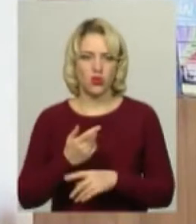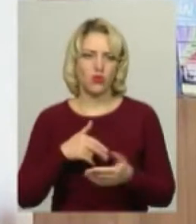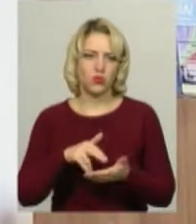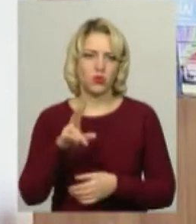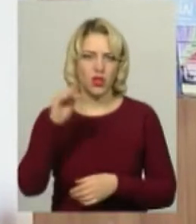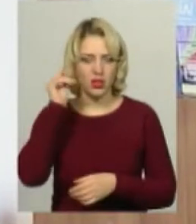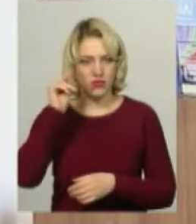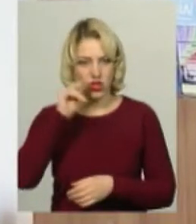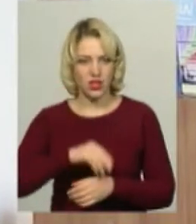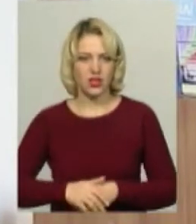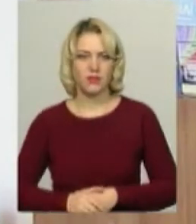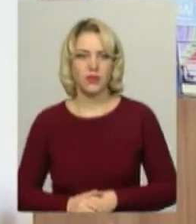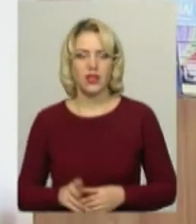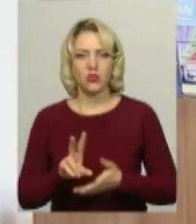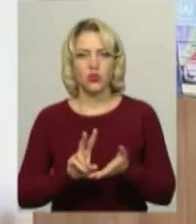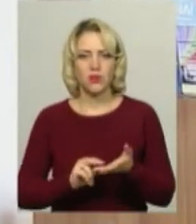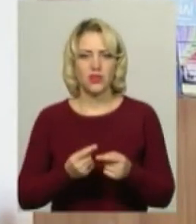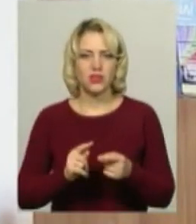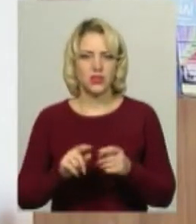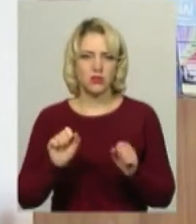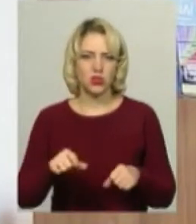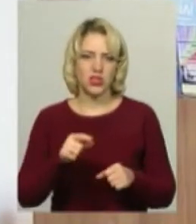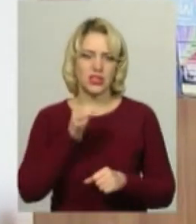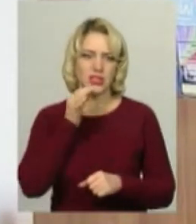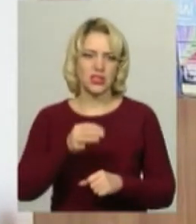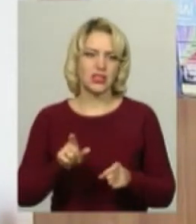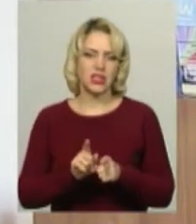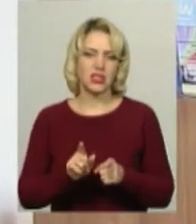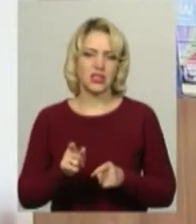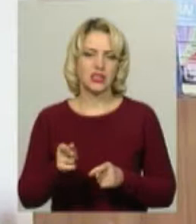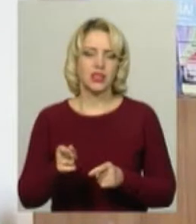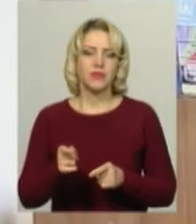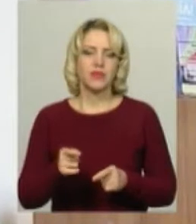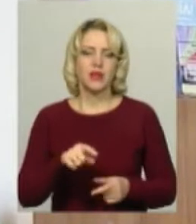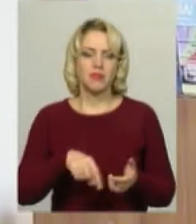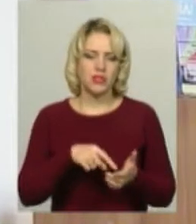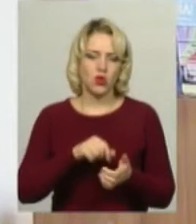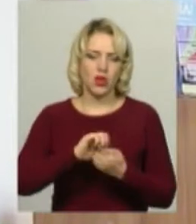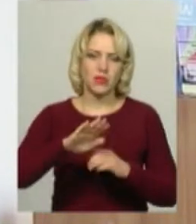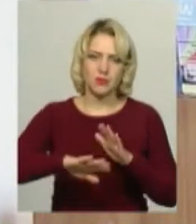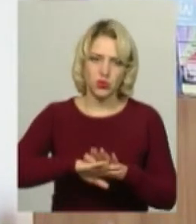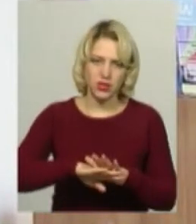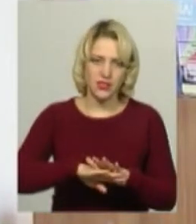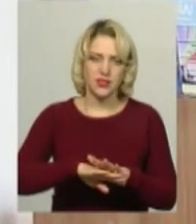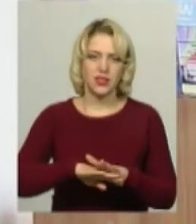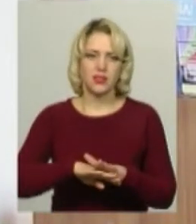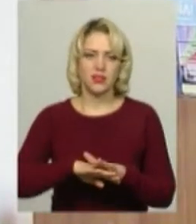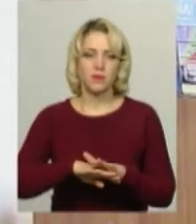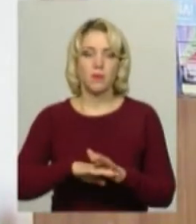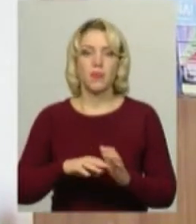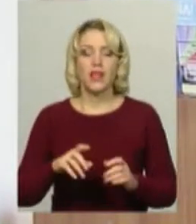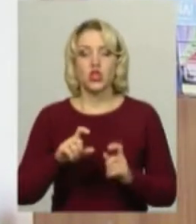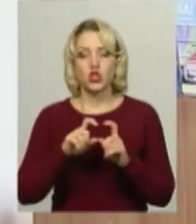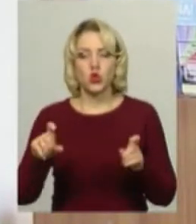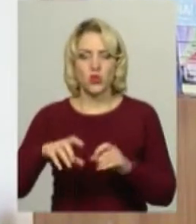навчання. До прикладу це можна назвати такі адміністративні одиниці, як місце Кам'янець-Подільський. В основному всі